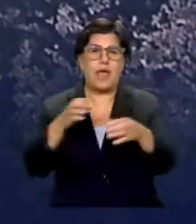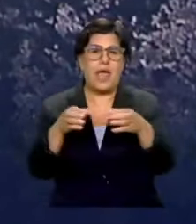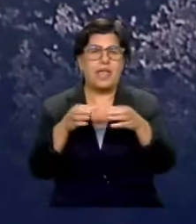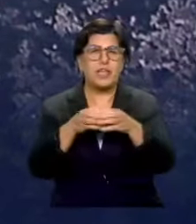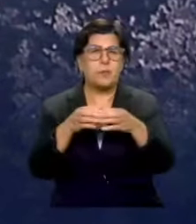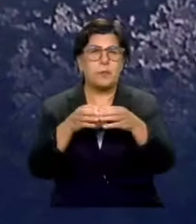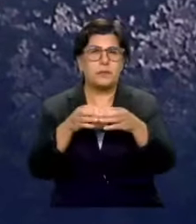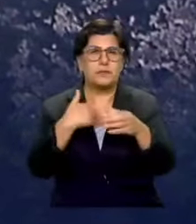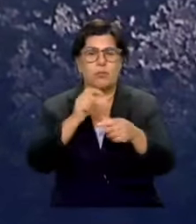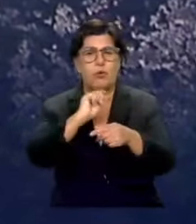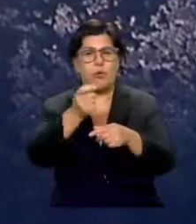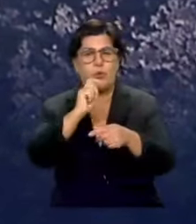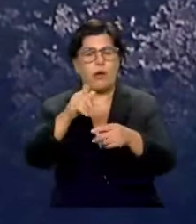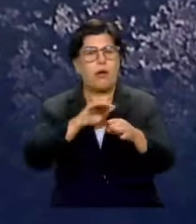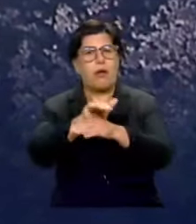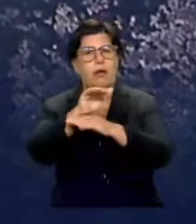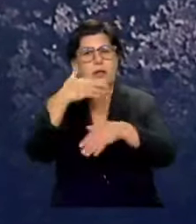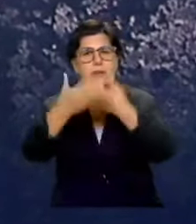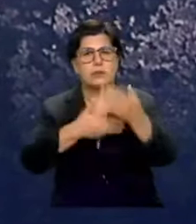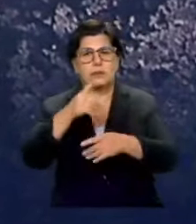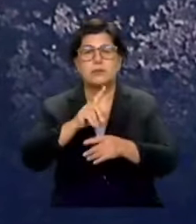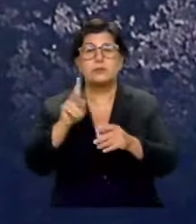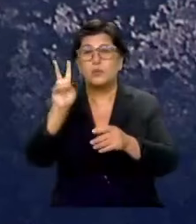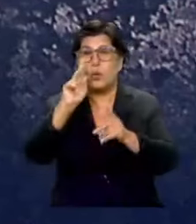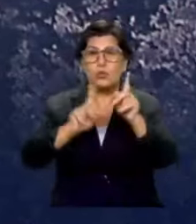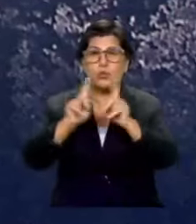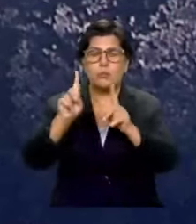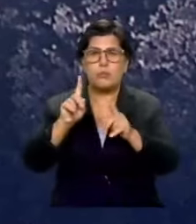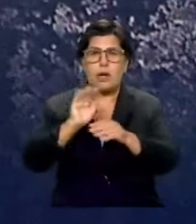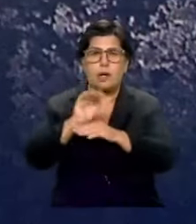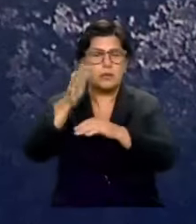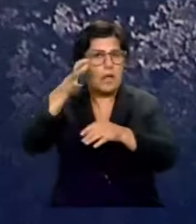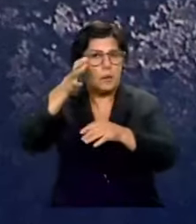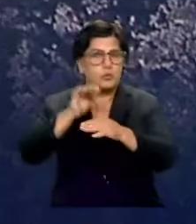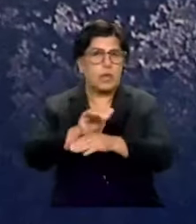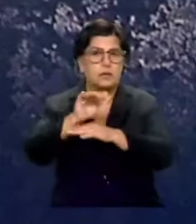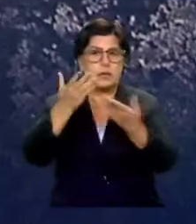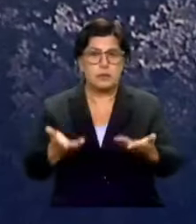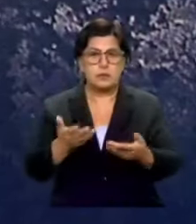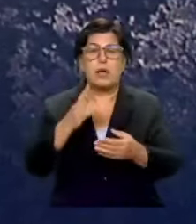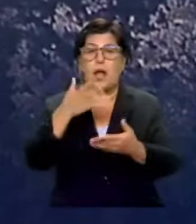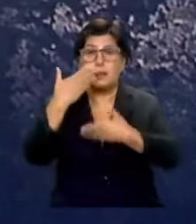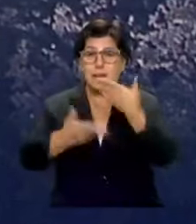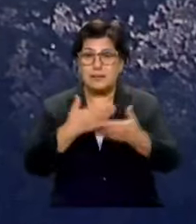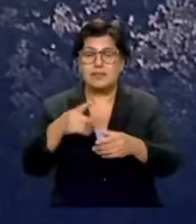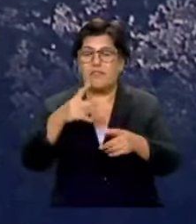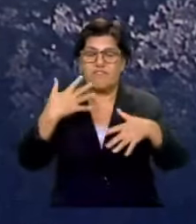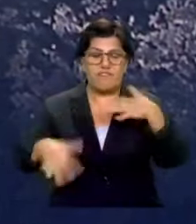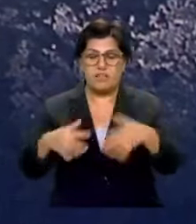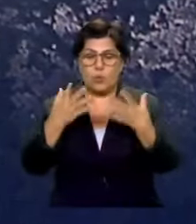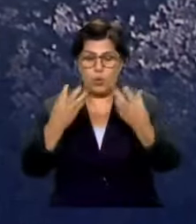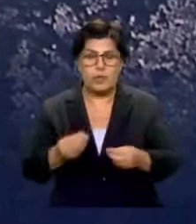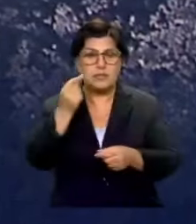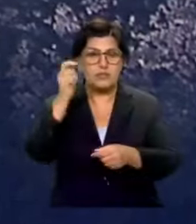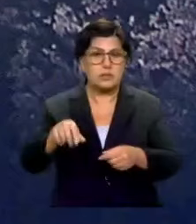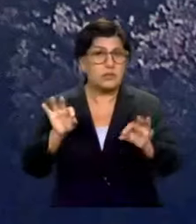yaşadıklarını anlatan Ezel son duruşmadan da hayatının kabusunu yaşayarak ayrıldı Çünkü iddiaya göre Ezel'in felç kalmasına neden